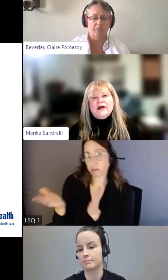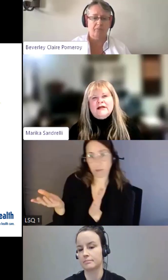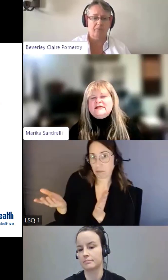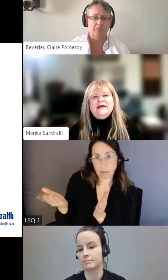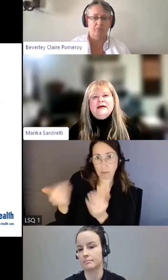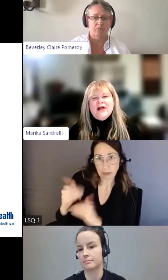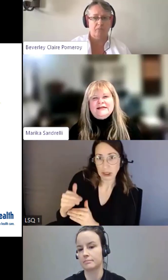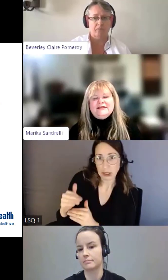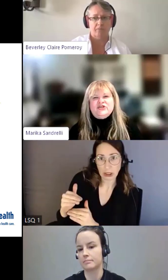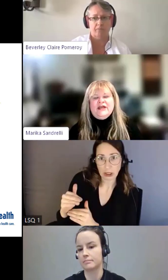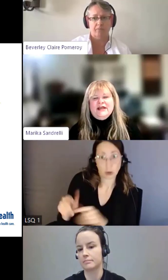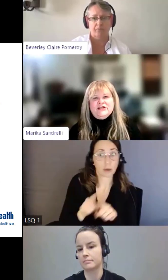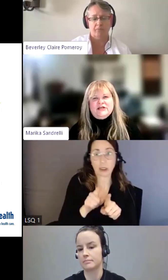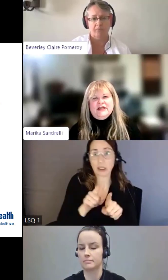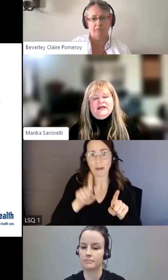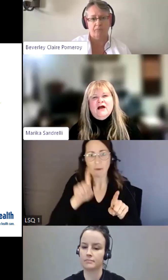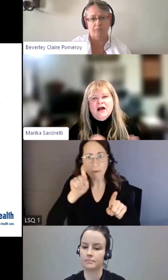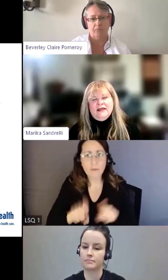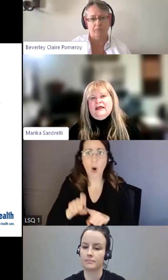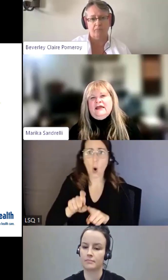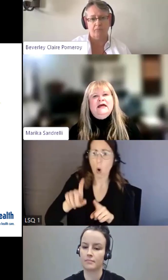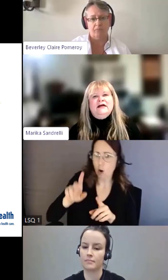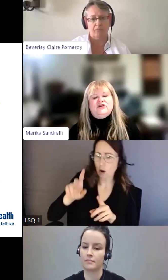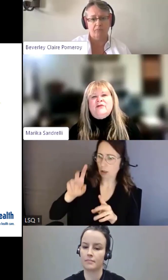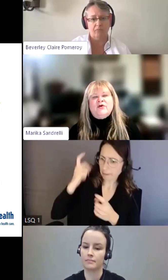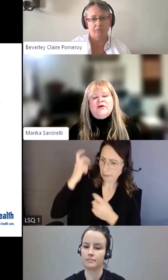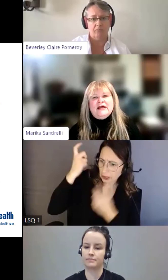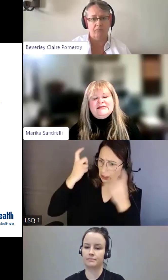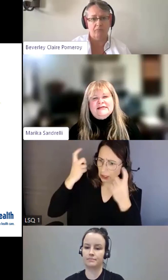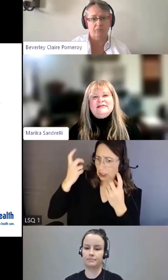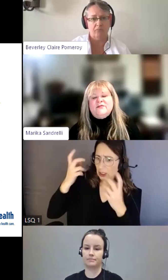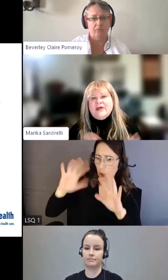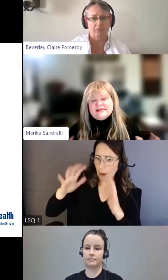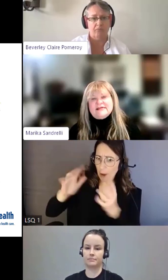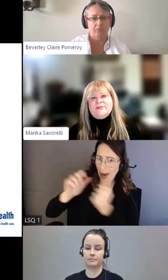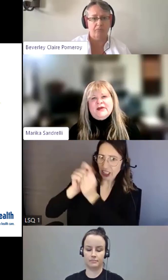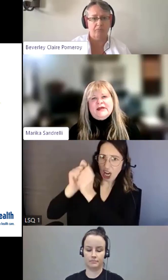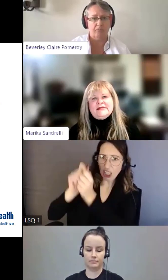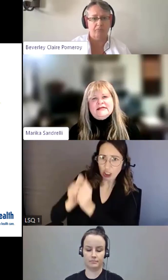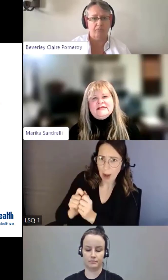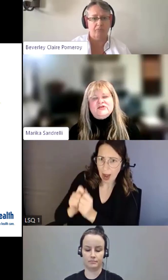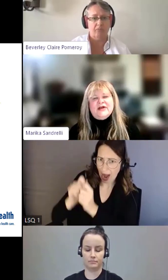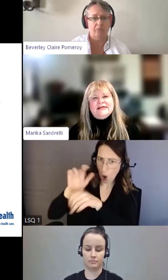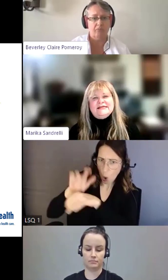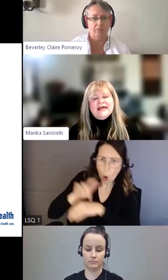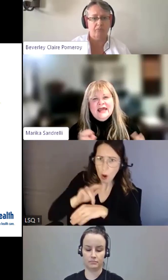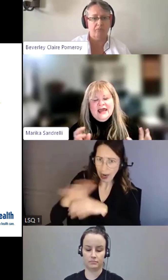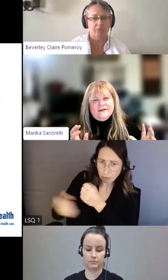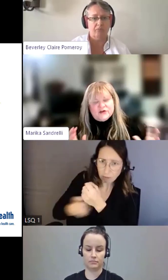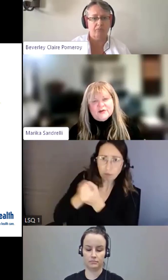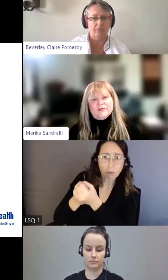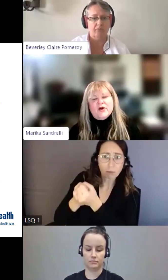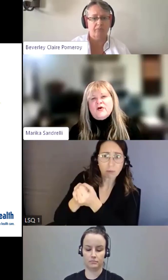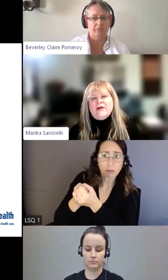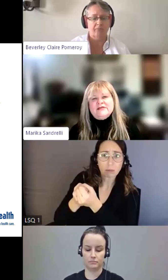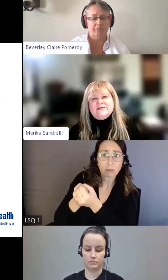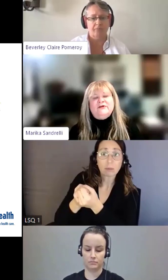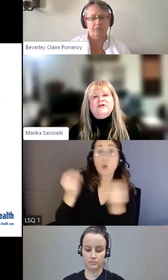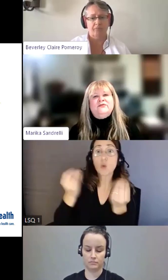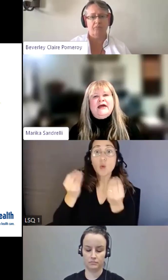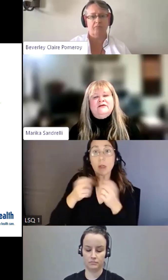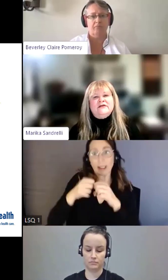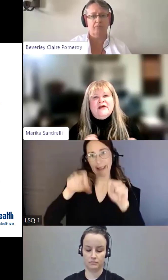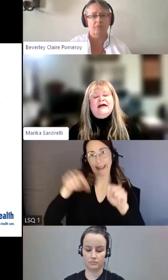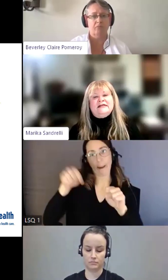changements au niveau pratique dans un système où il y a un traumatisme. Et le programme TRIP examine justement